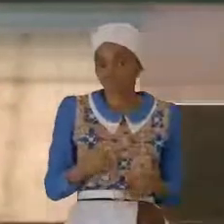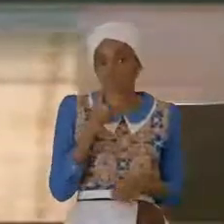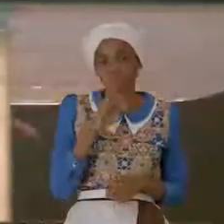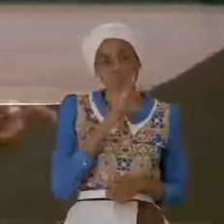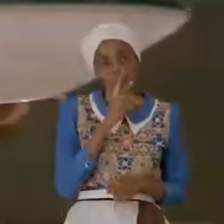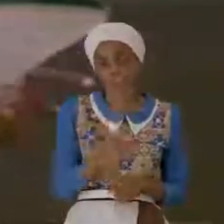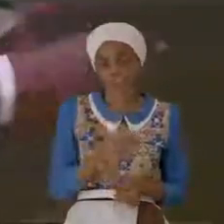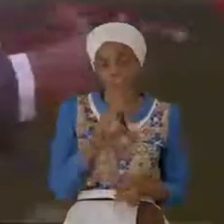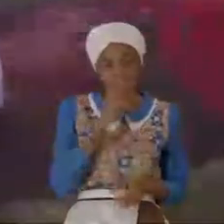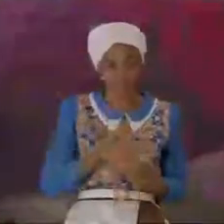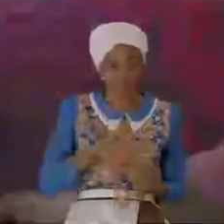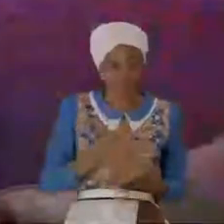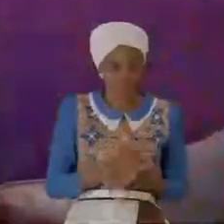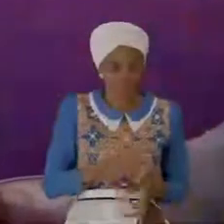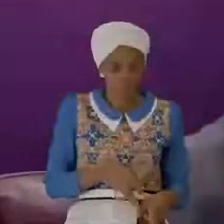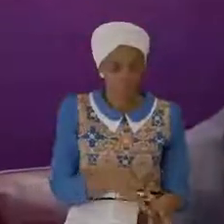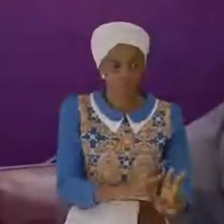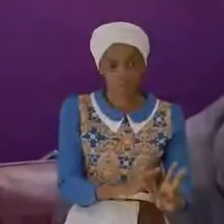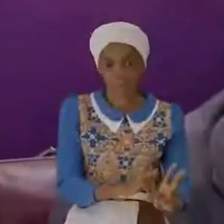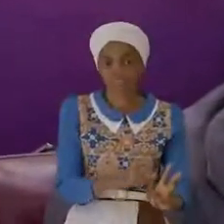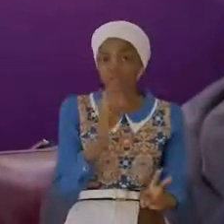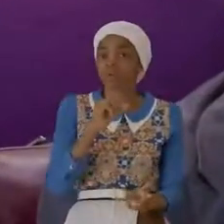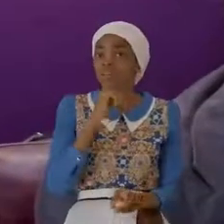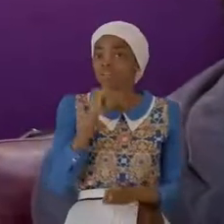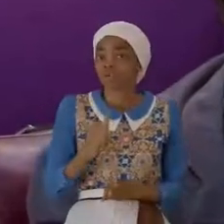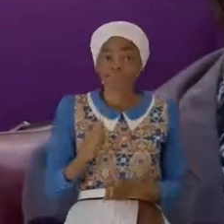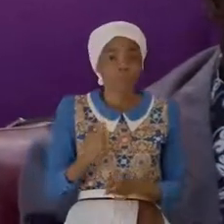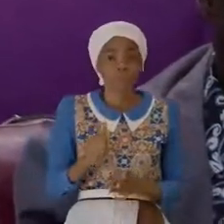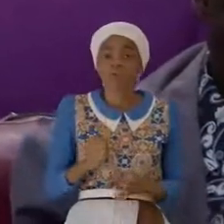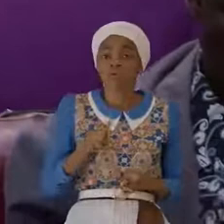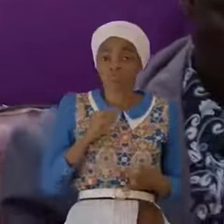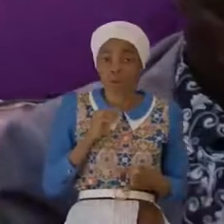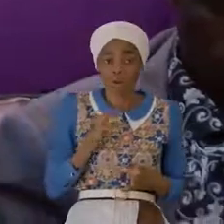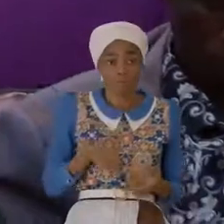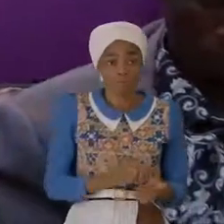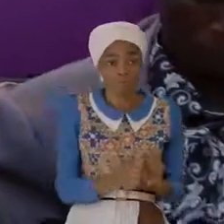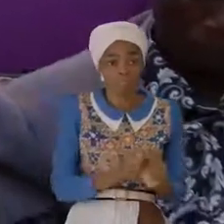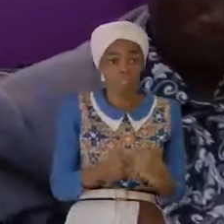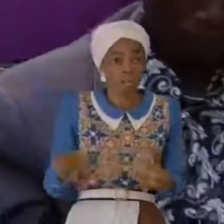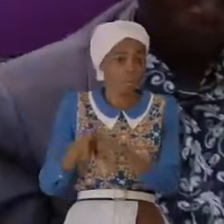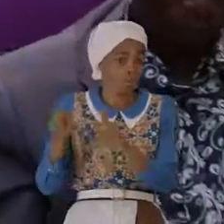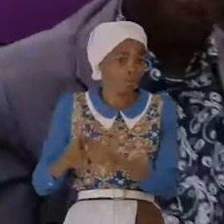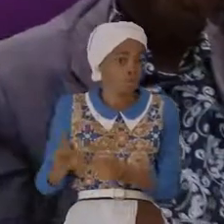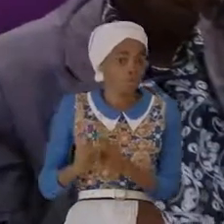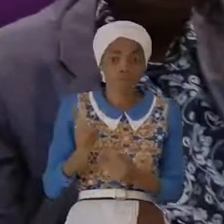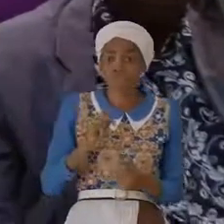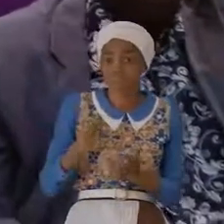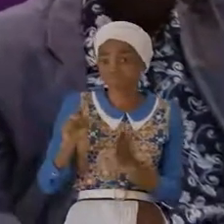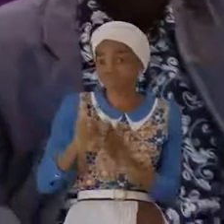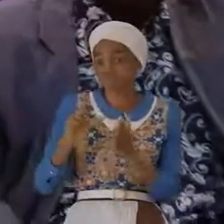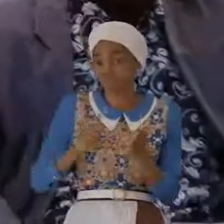Et puis vous avez quitté la voie. Vous ne courez plus selon les règles. Vous avez